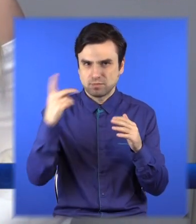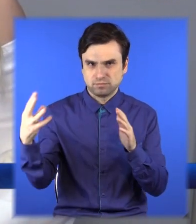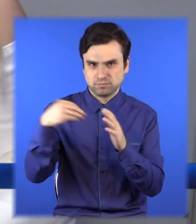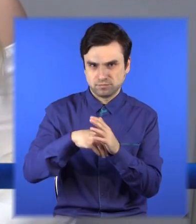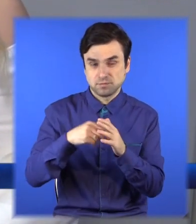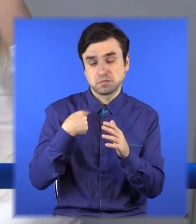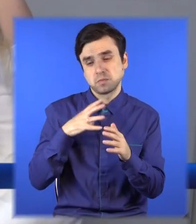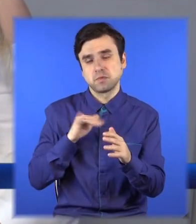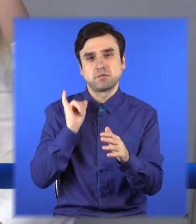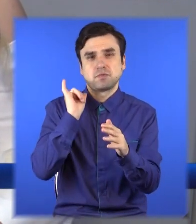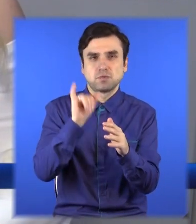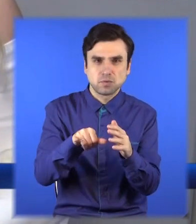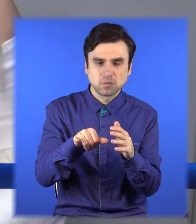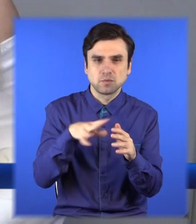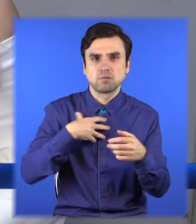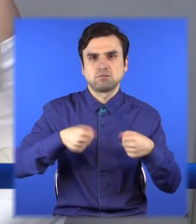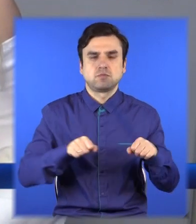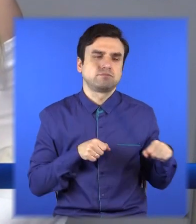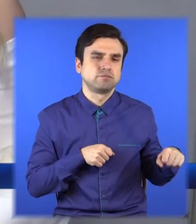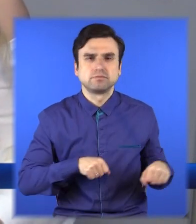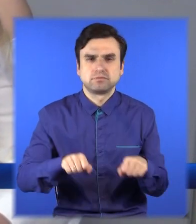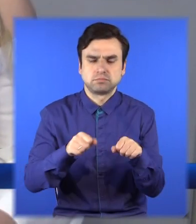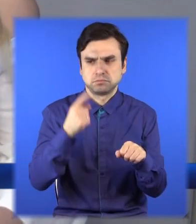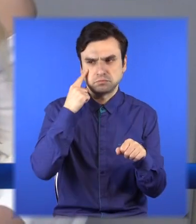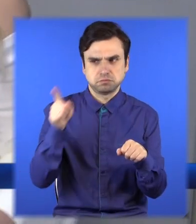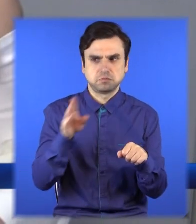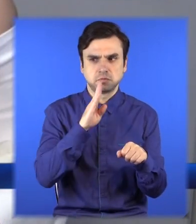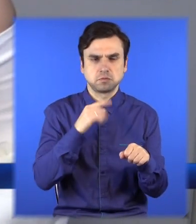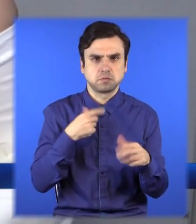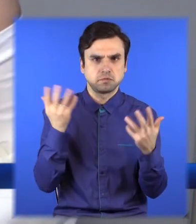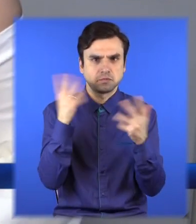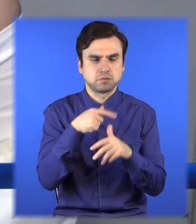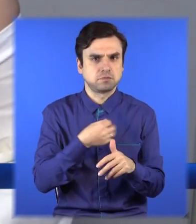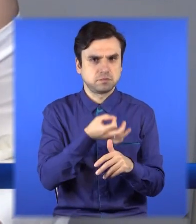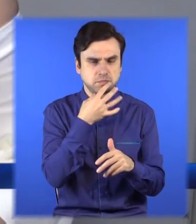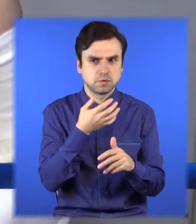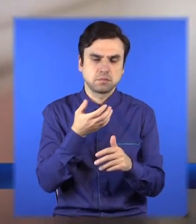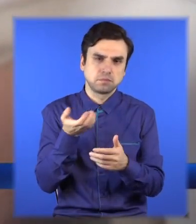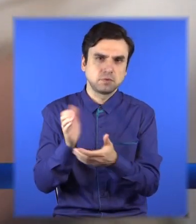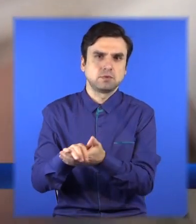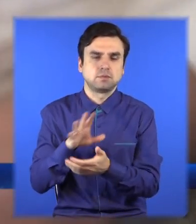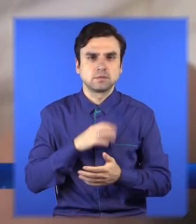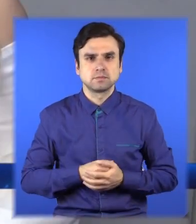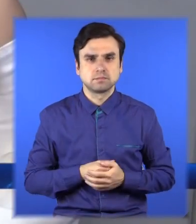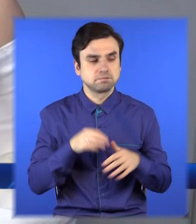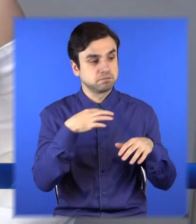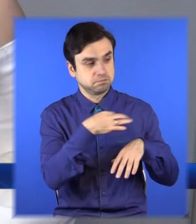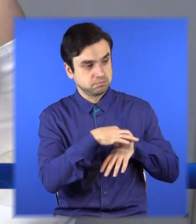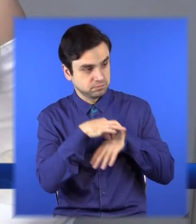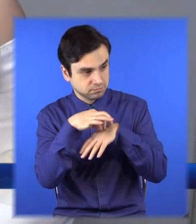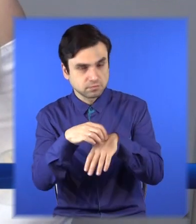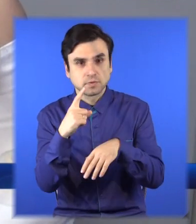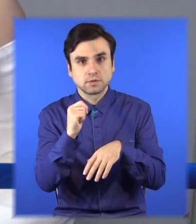Нас завітала до неї гості. Ну я там на моцику подогнав, побачив. І все, так і закрутилося. Він мене привів до